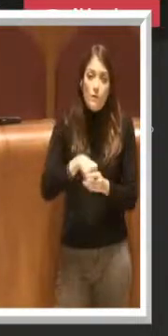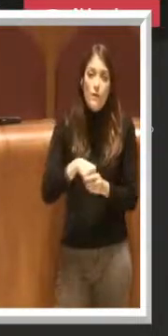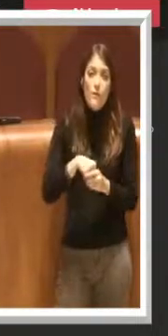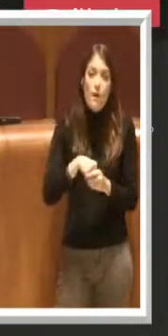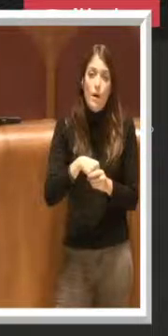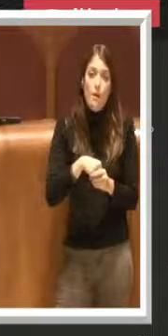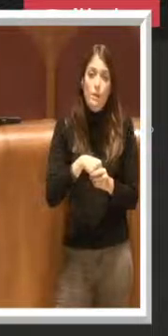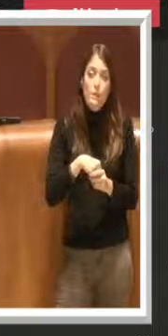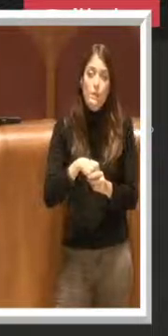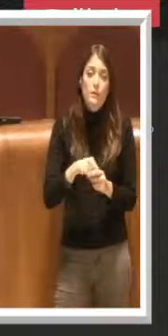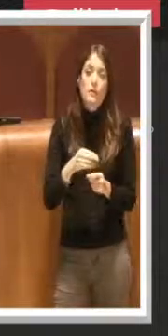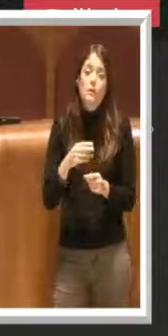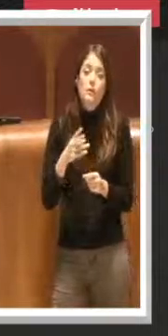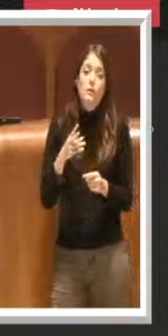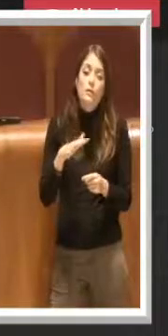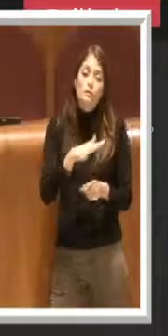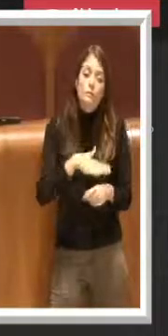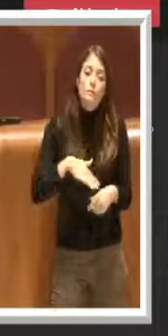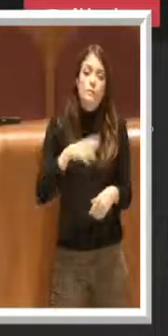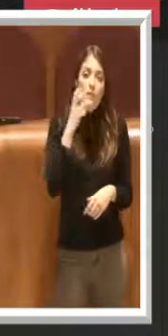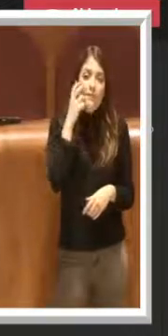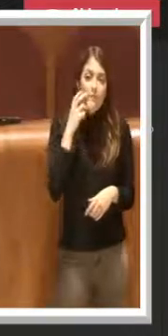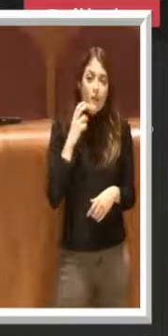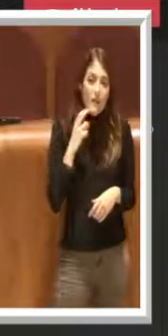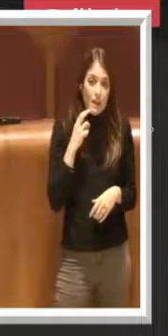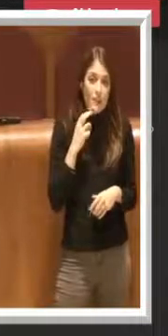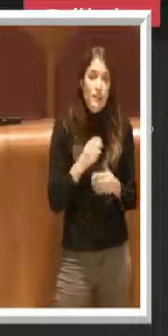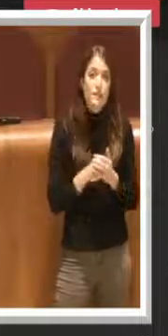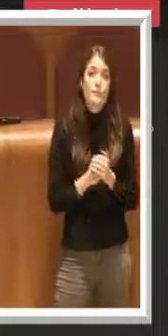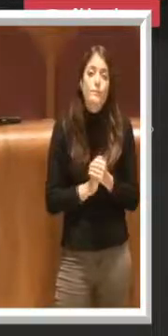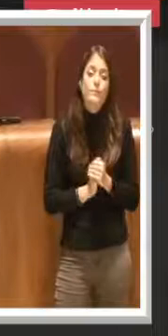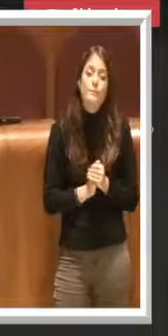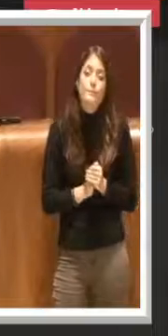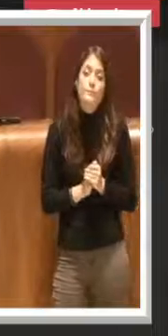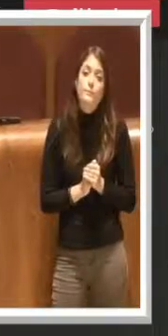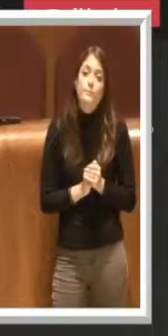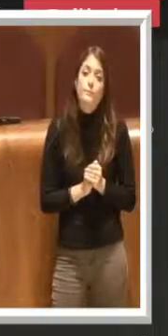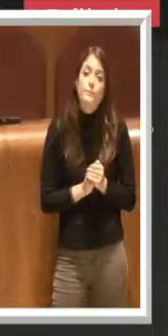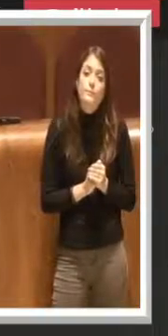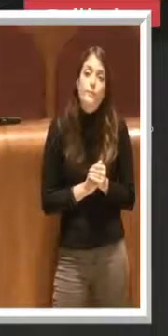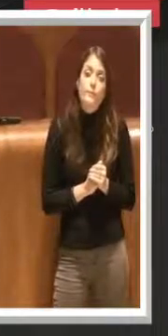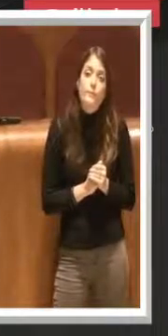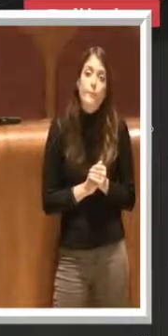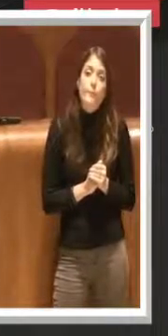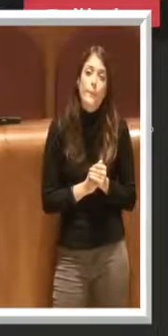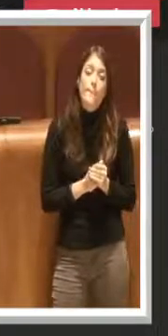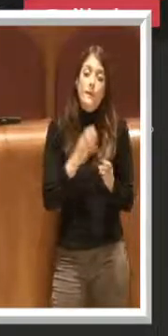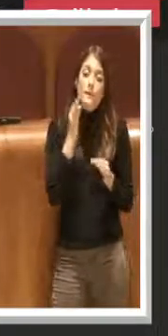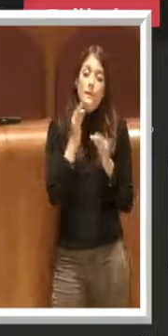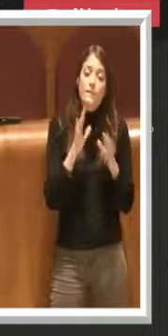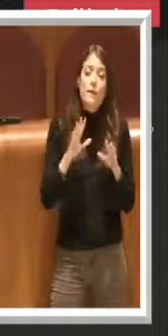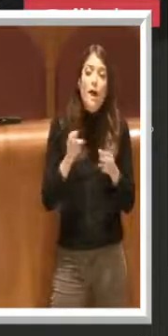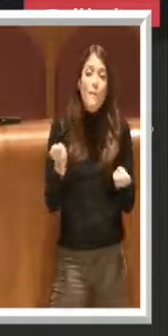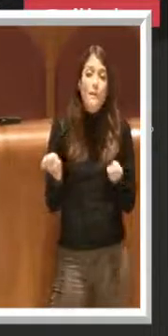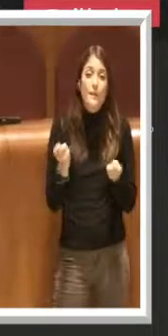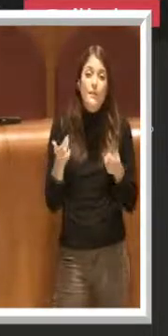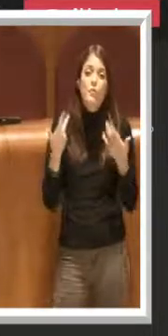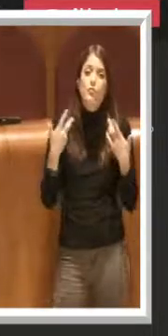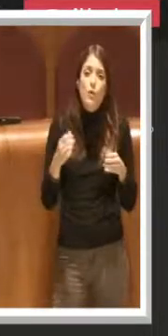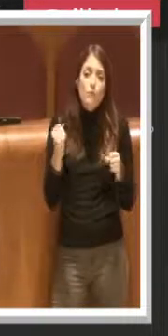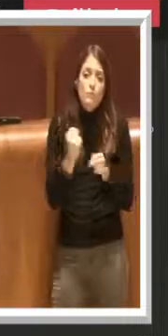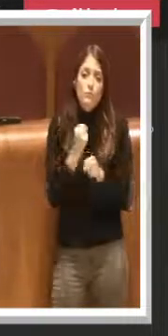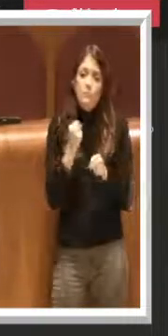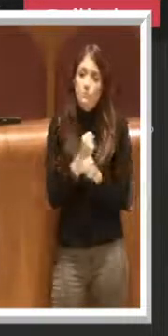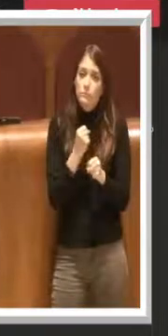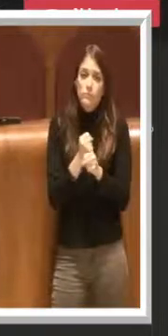che chiamiamo l'anello verde. E di fatto quindi tutta l'amministrazione ci sta lavorando